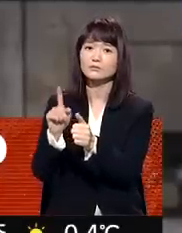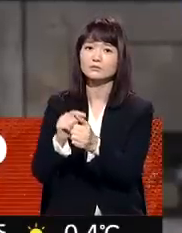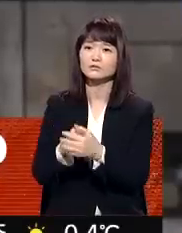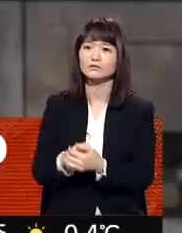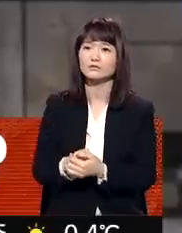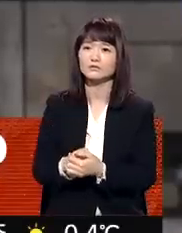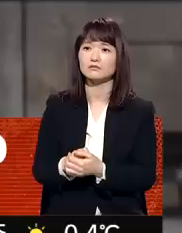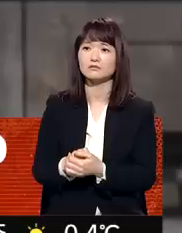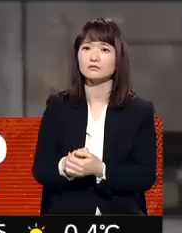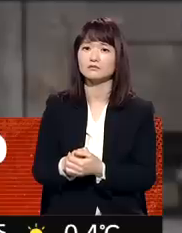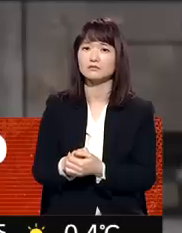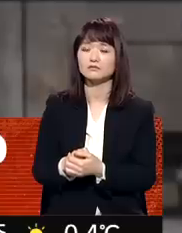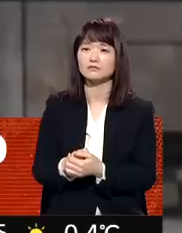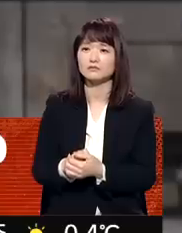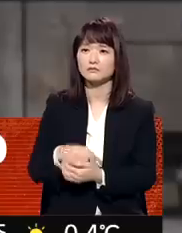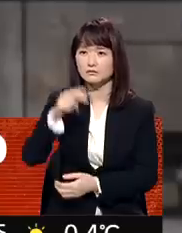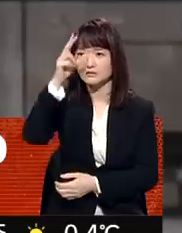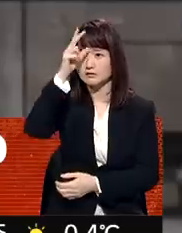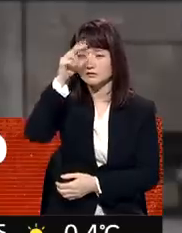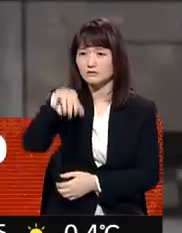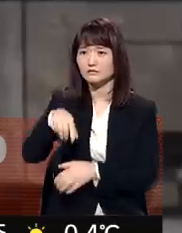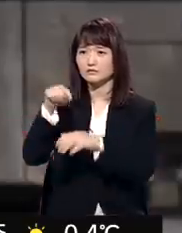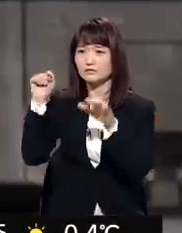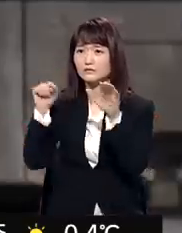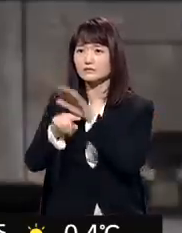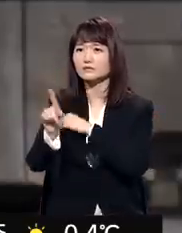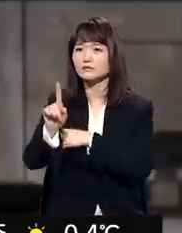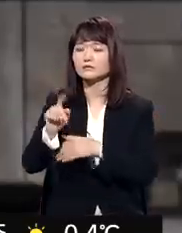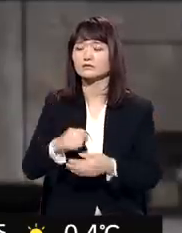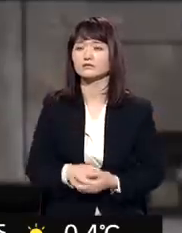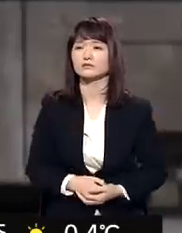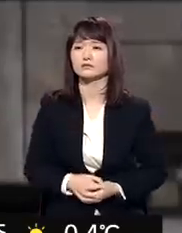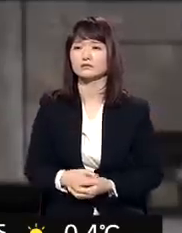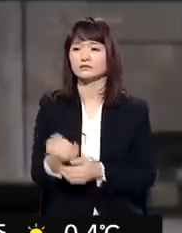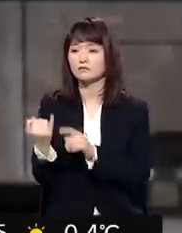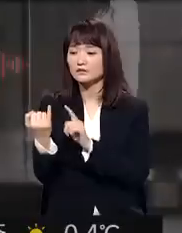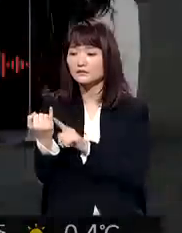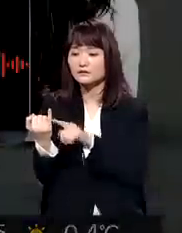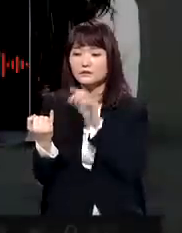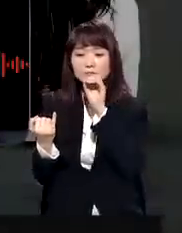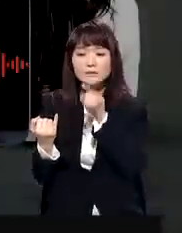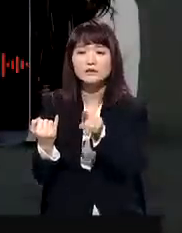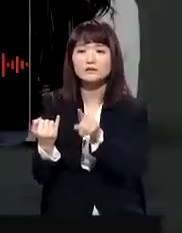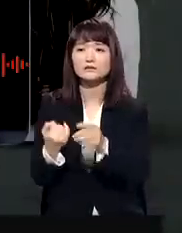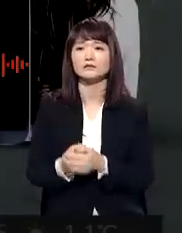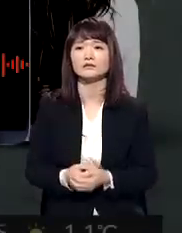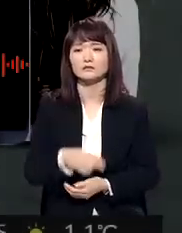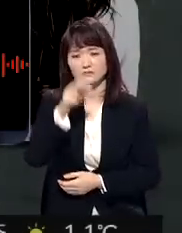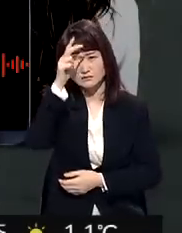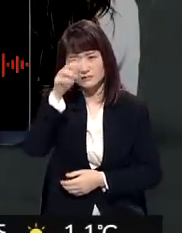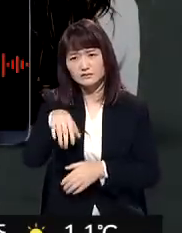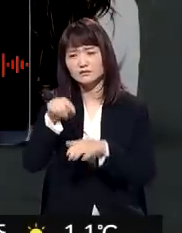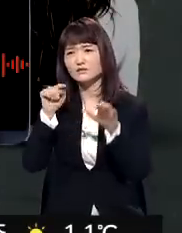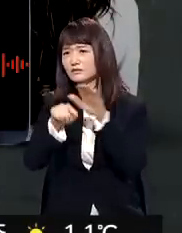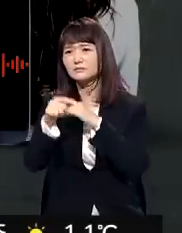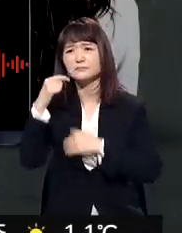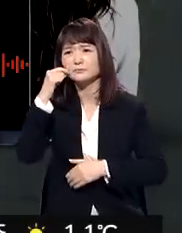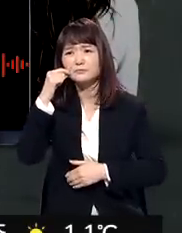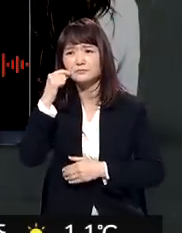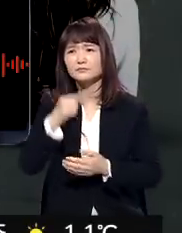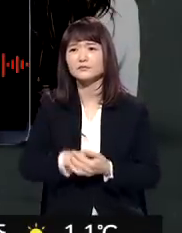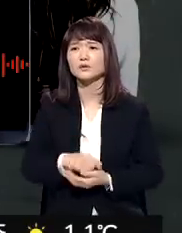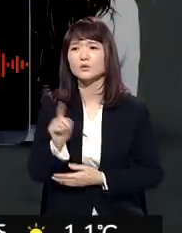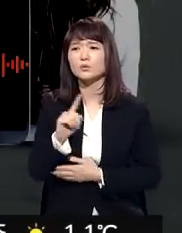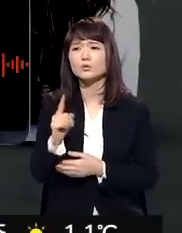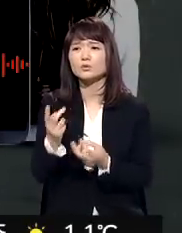했냐면 야 그러면 경찰서에 가는 거 어때 이게 신고하란 얘기죠 그랬더니 여성이 뭐라고 했냐면 경찰서 못 가겠어 못 가겠어